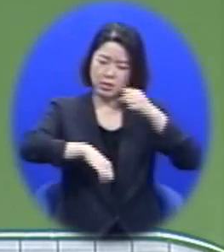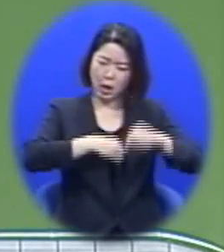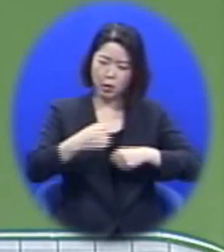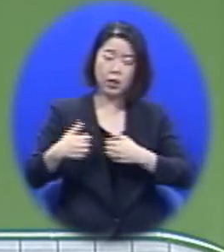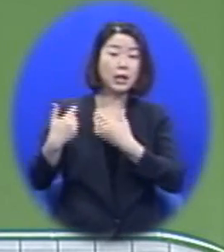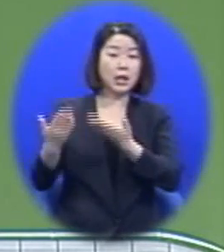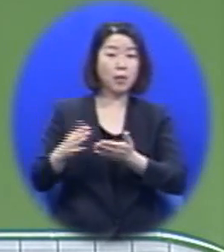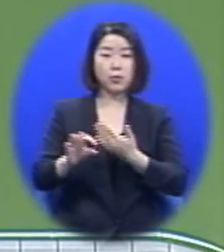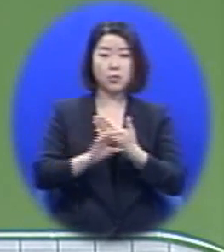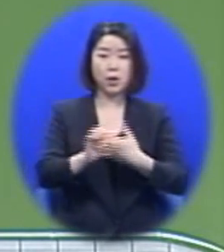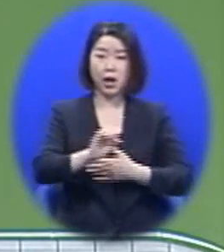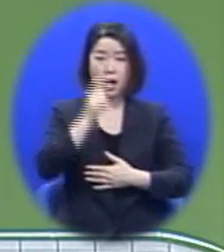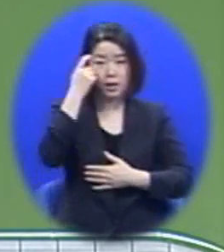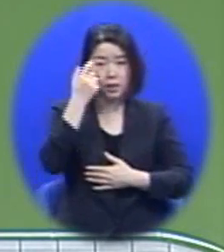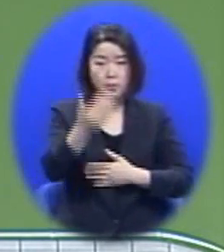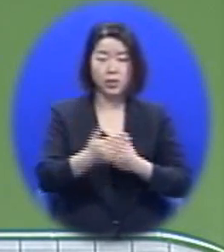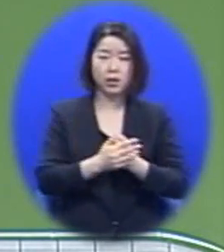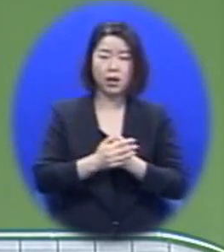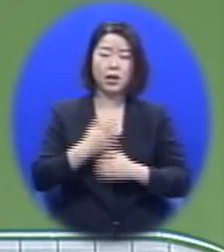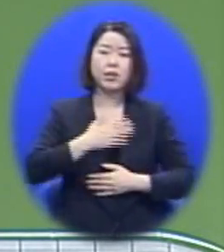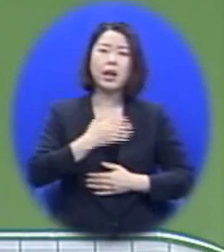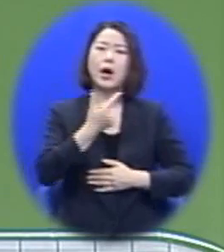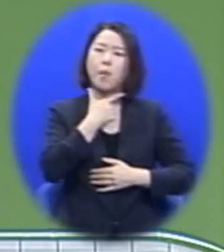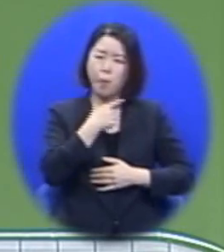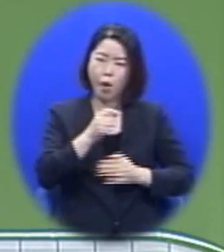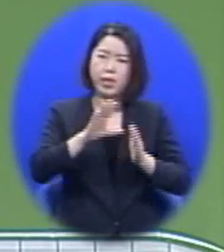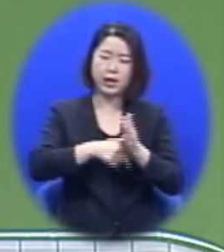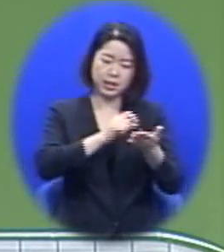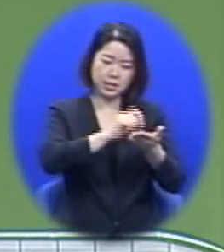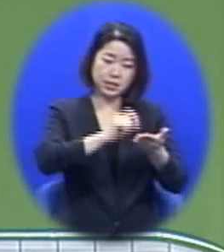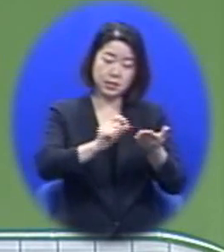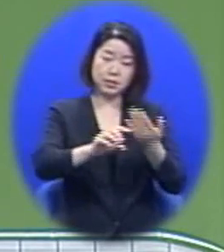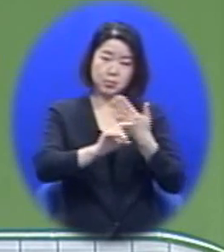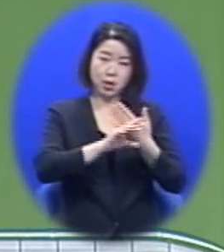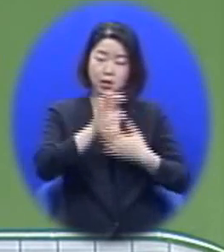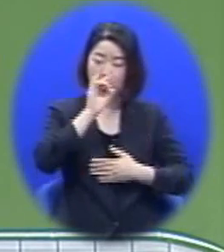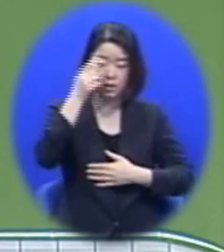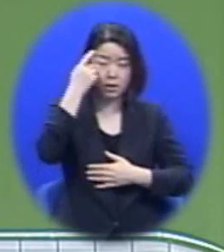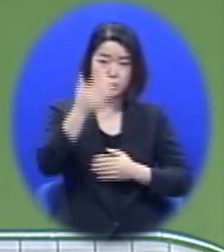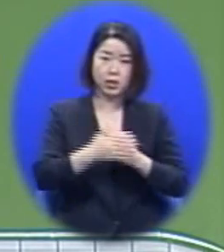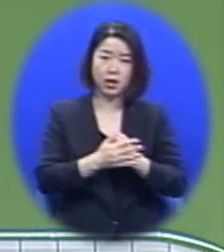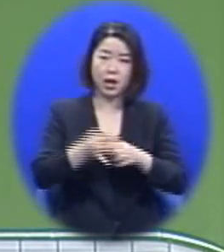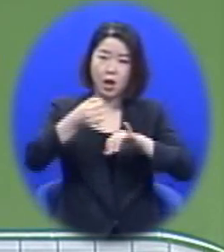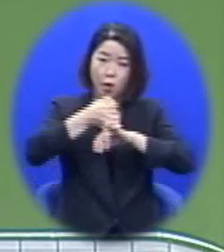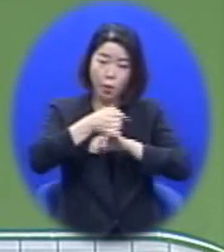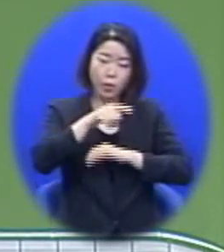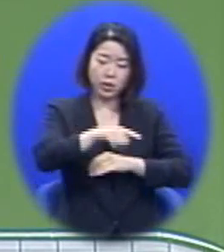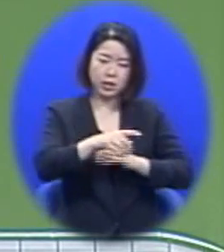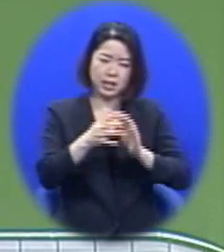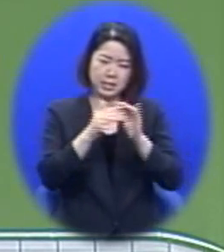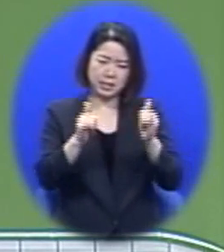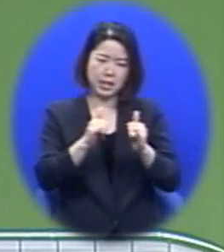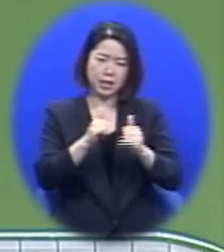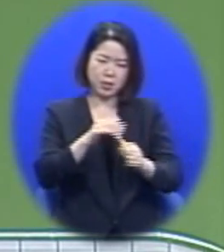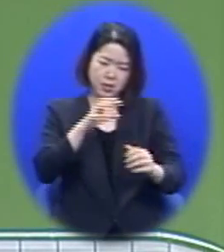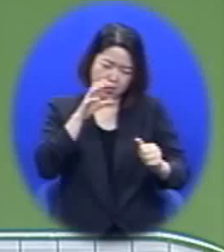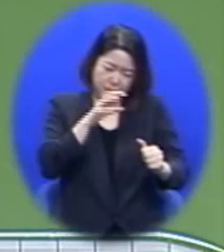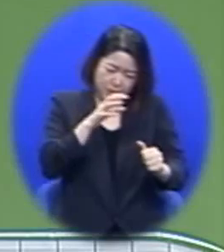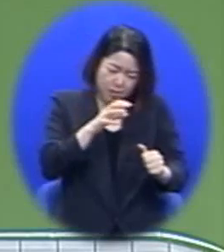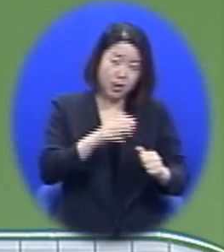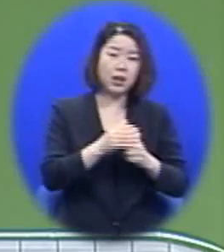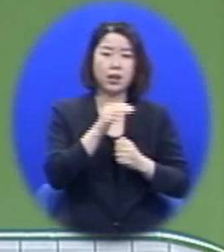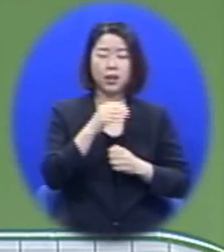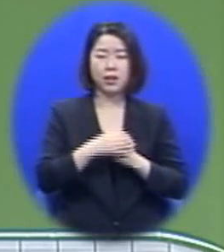안 되나요? 아, 쓰고 싶을 때 쓰게 하면 안 되나요? 왜 그렇게 꼭 이렇게 사람을 꼼짝 못하게 얽어매나요?